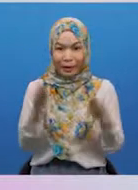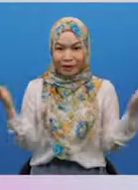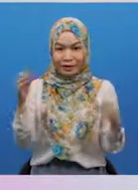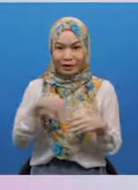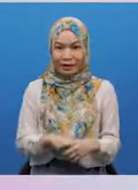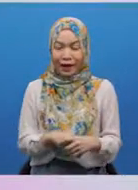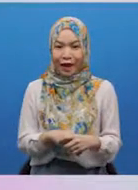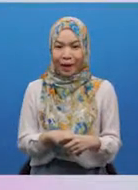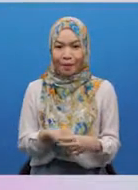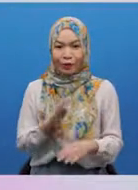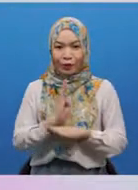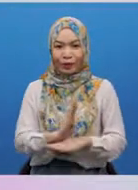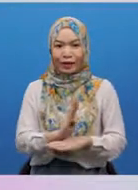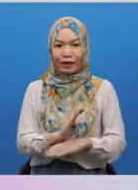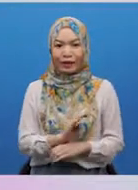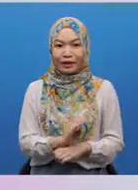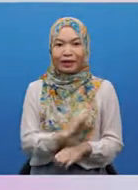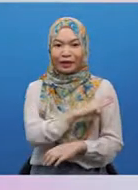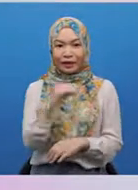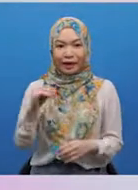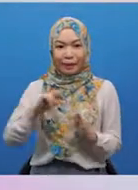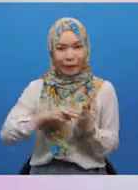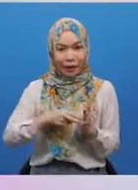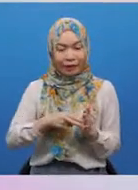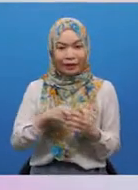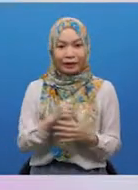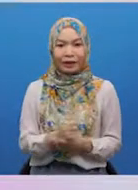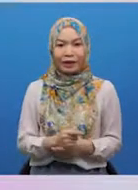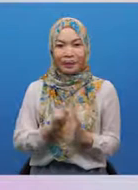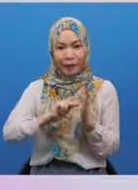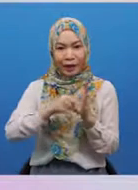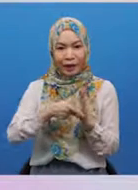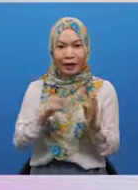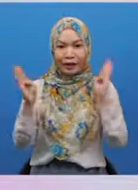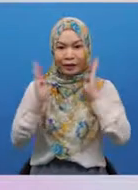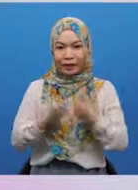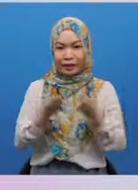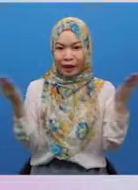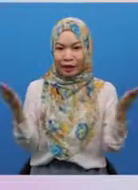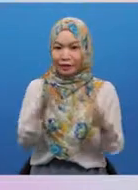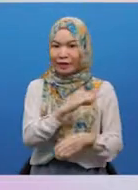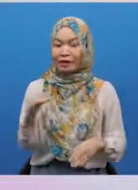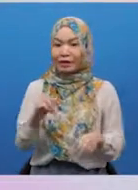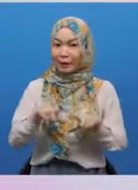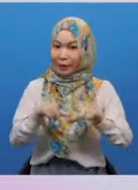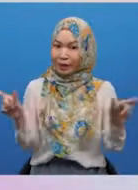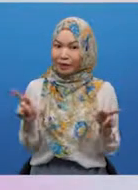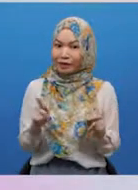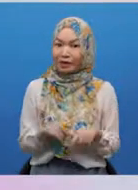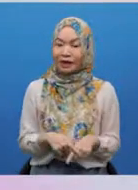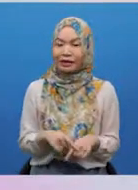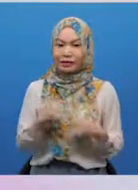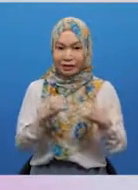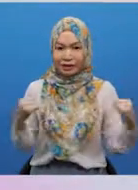budaya, makna peribahasa dan mengenal pasti serta membezakan jenis-jenis